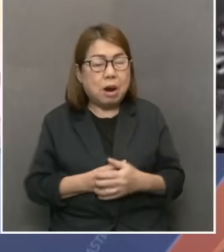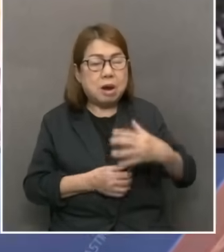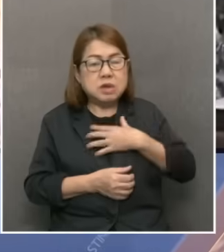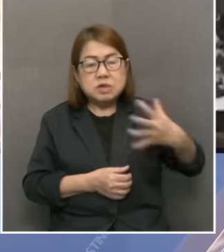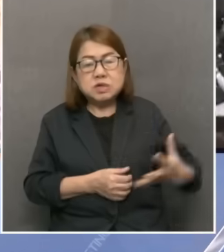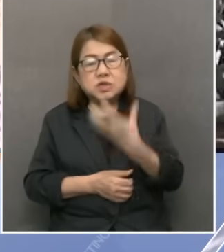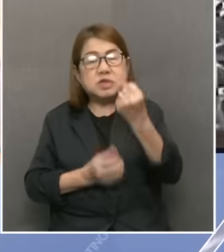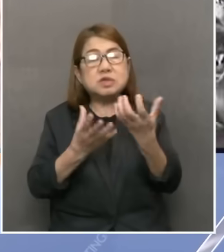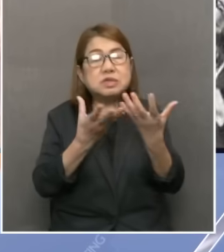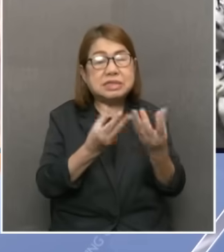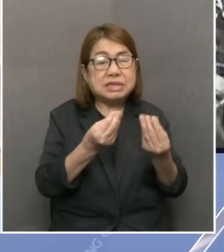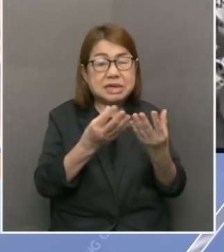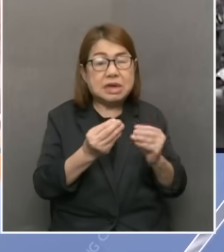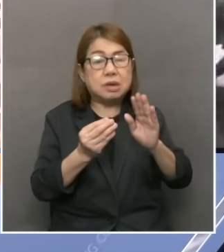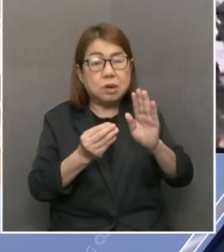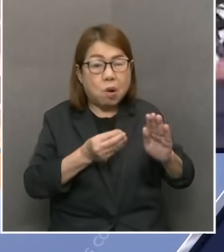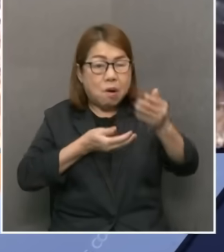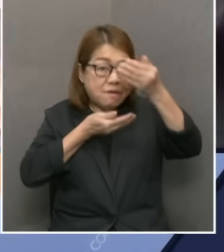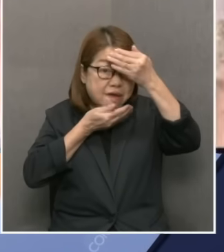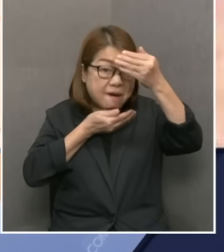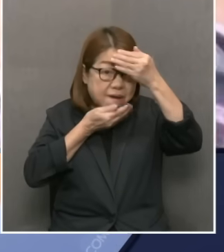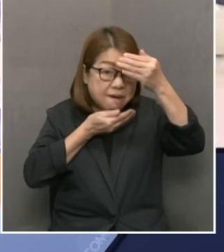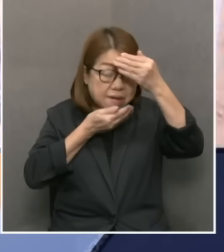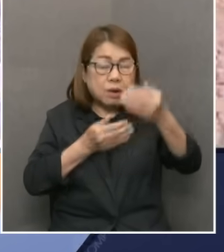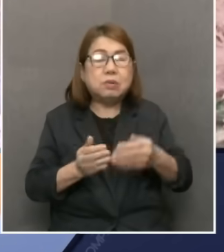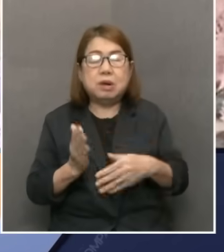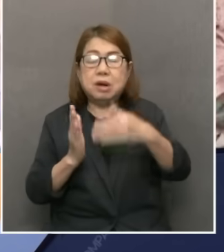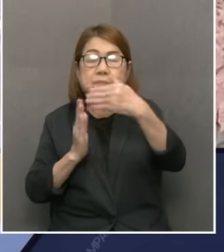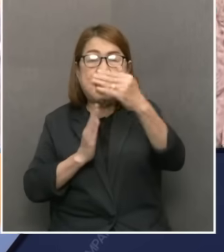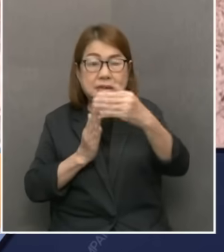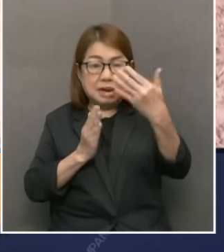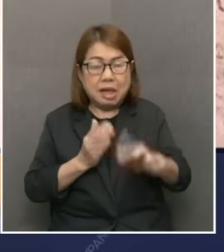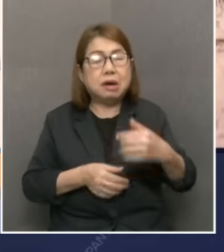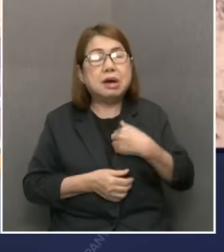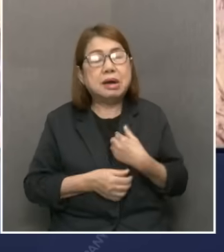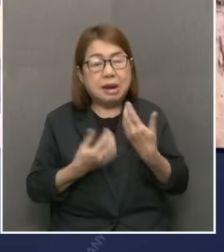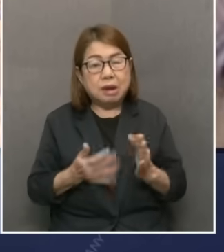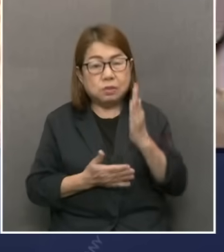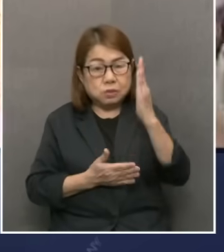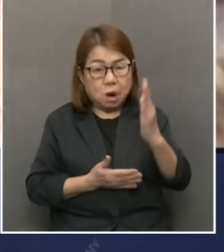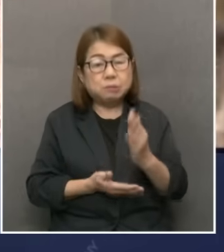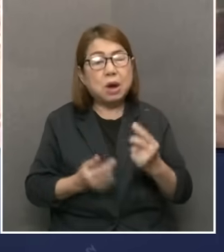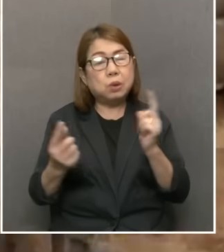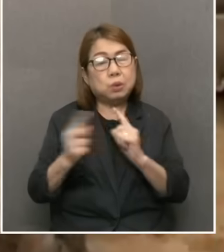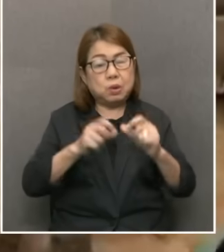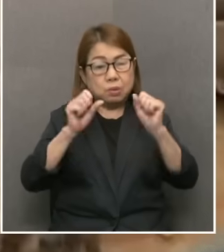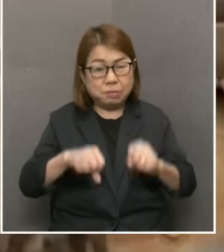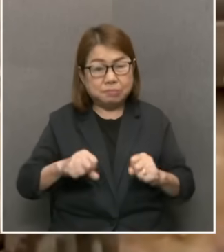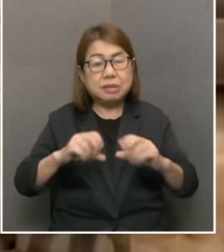ซาเหนือและจะไม่หยุดถล่มกาซาทั้งทางอากาศและภาคพื้นดินก่อนที่จะมีการหยุดยิงค่ะ